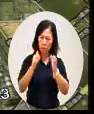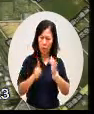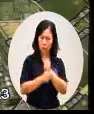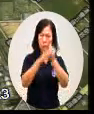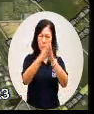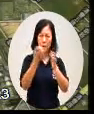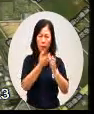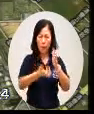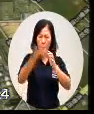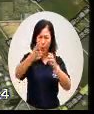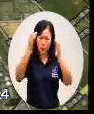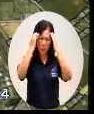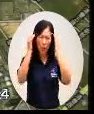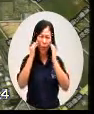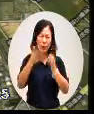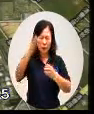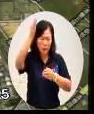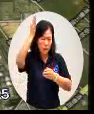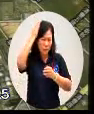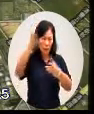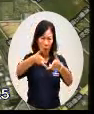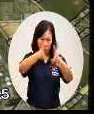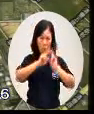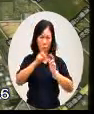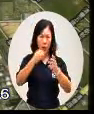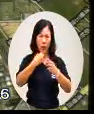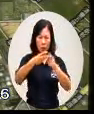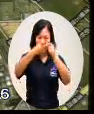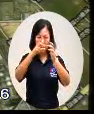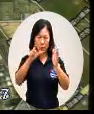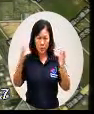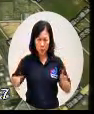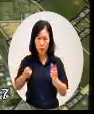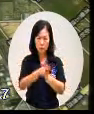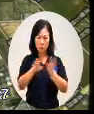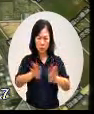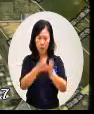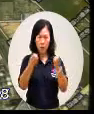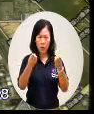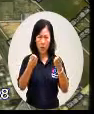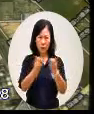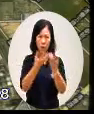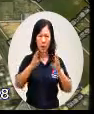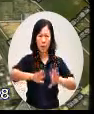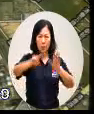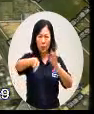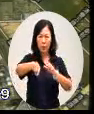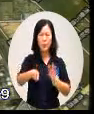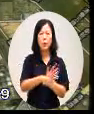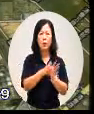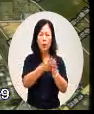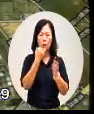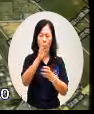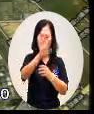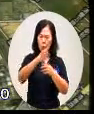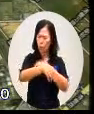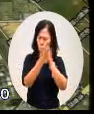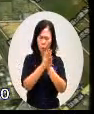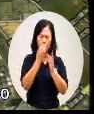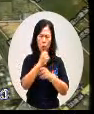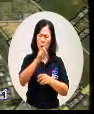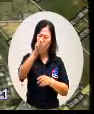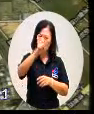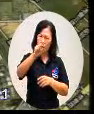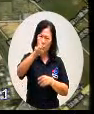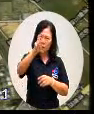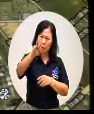南港附近的桥头第二期的那个开发来开发，因为那边总共有一两千公顷，